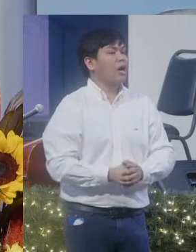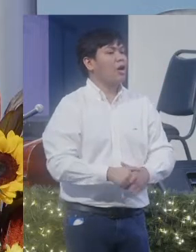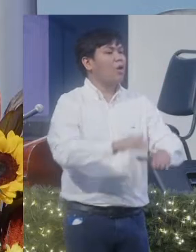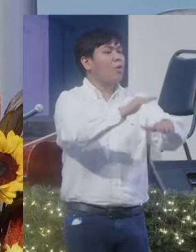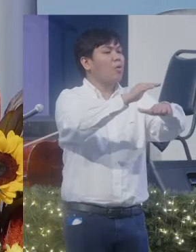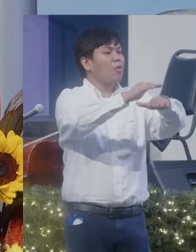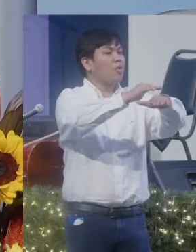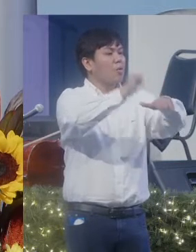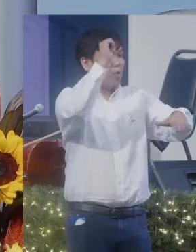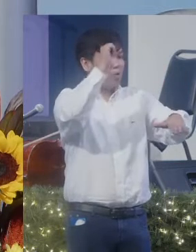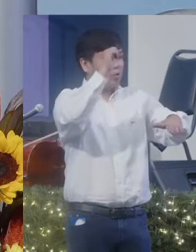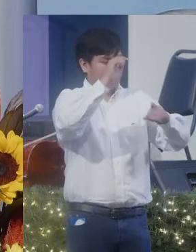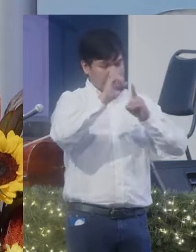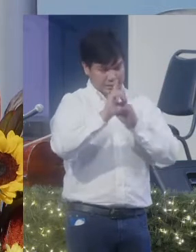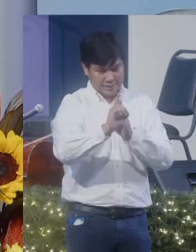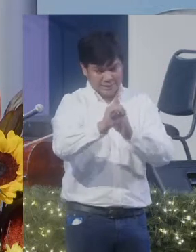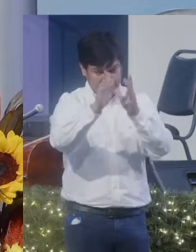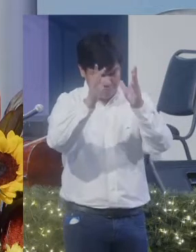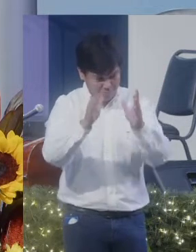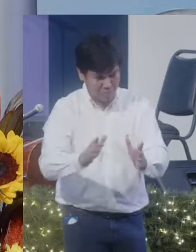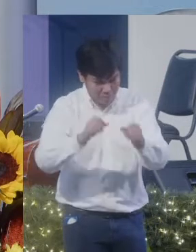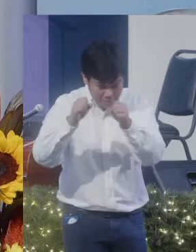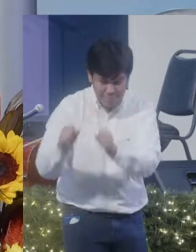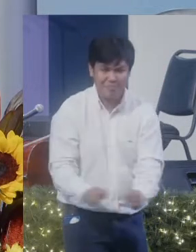ng mga hinirang ng Diyos.